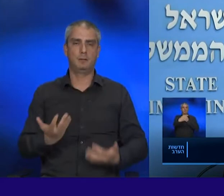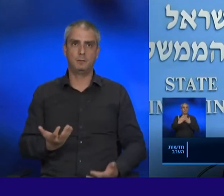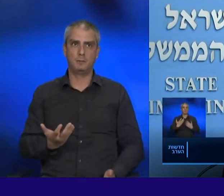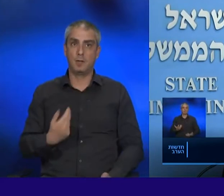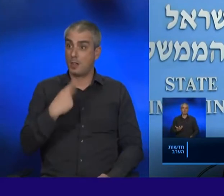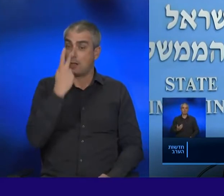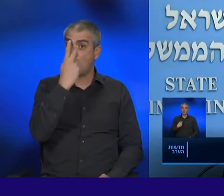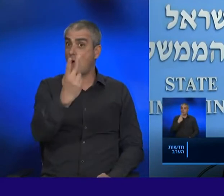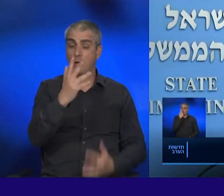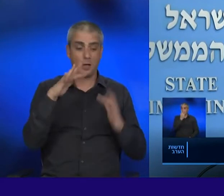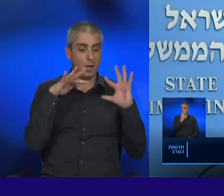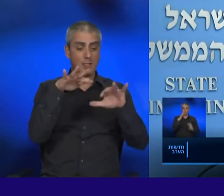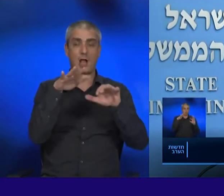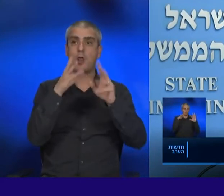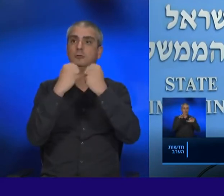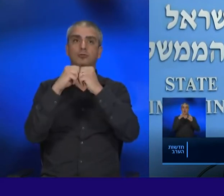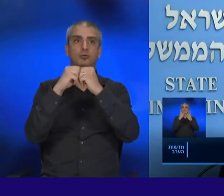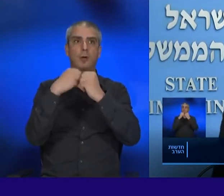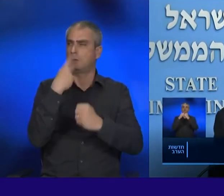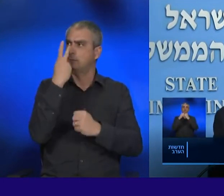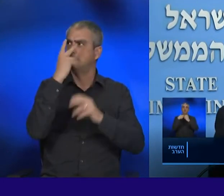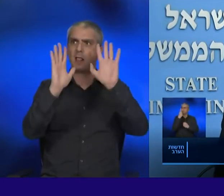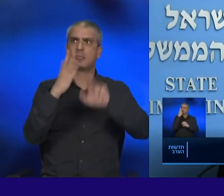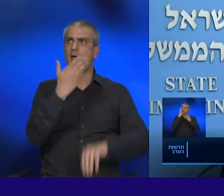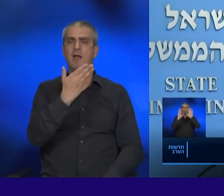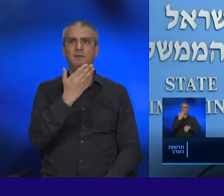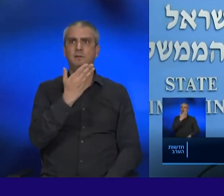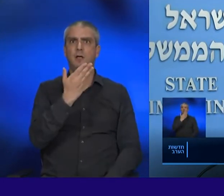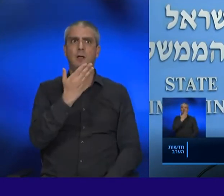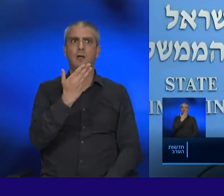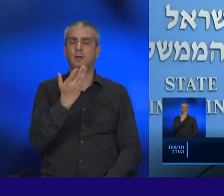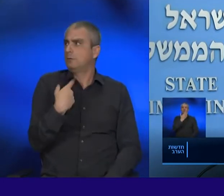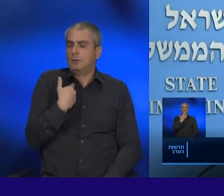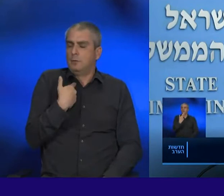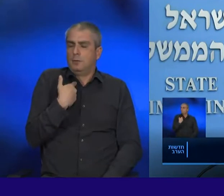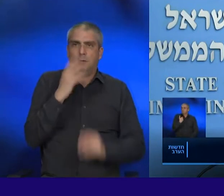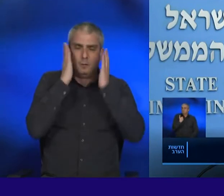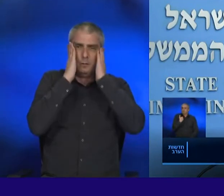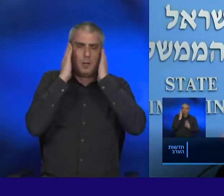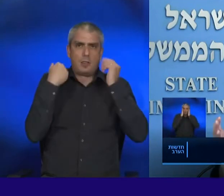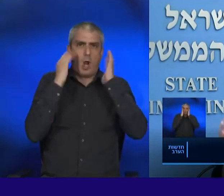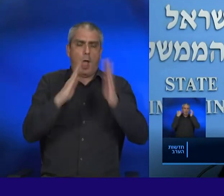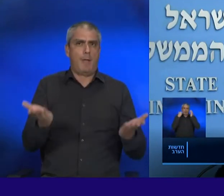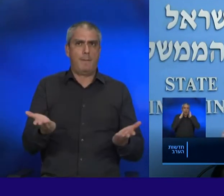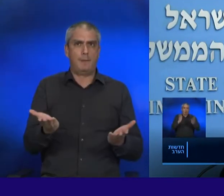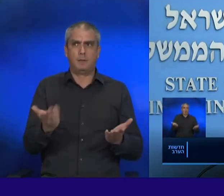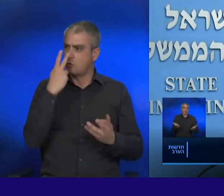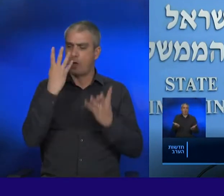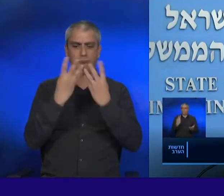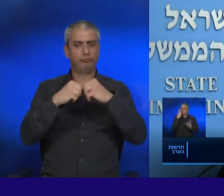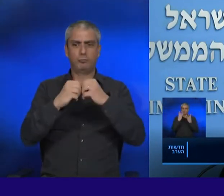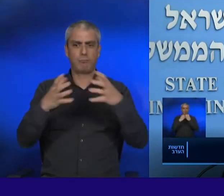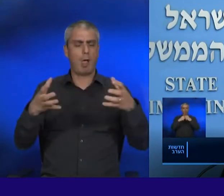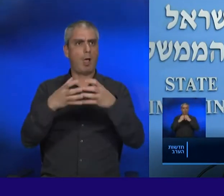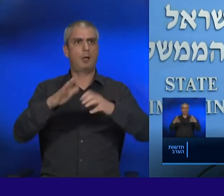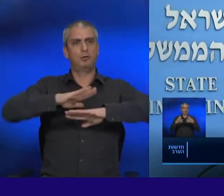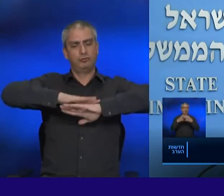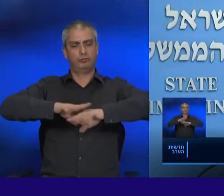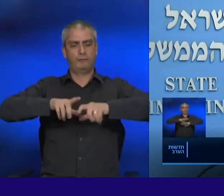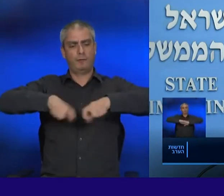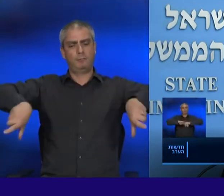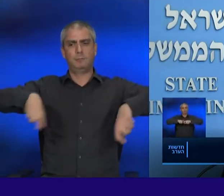אני רואה את ההתקהלות של בני המשפחה. אני מסתכל בקלוויזיה, אני לא מאמין למה שאני רואה. אני רואה משפחות, בני משפחה, יושבים על